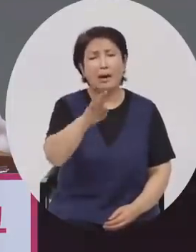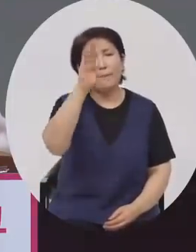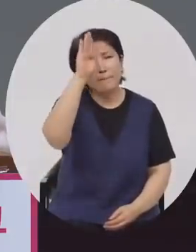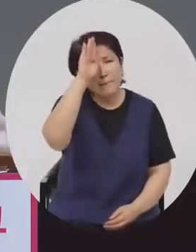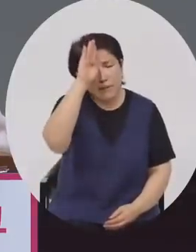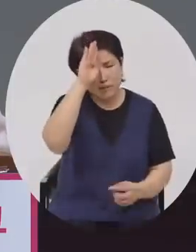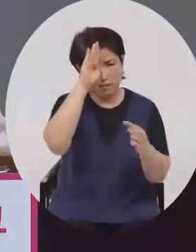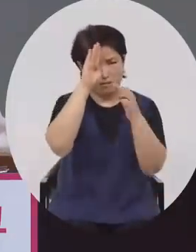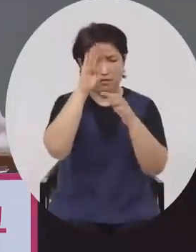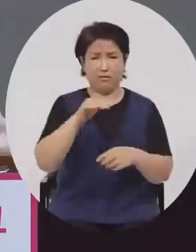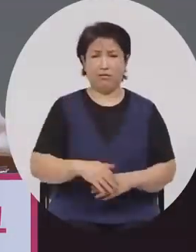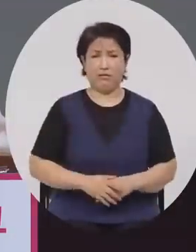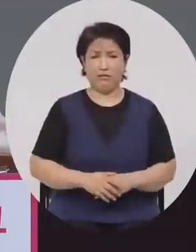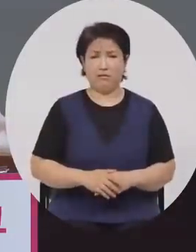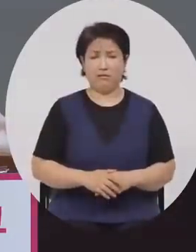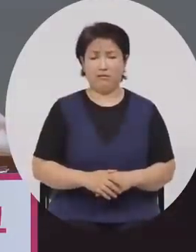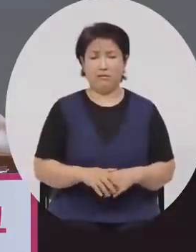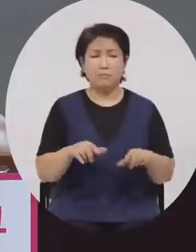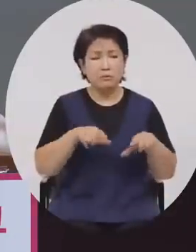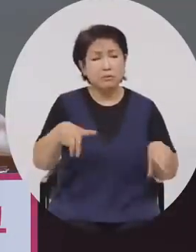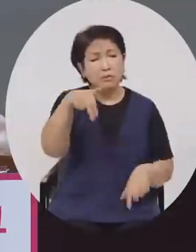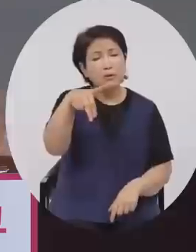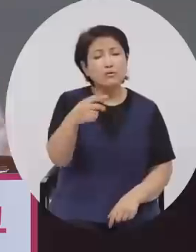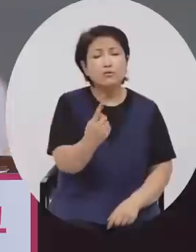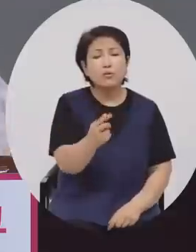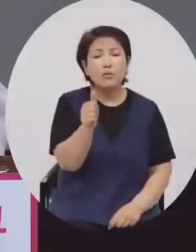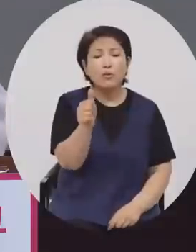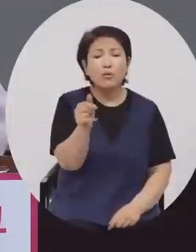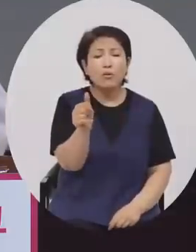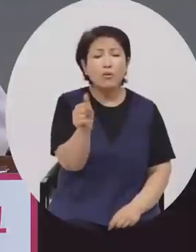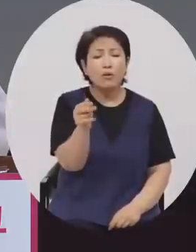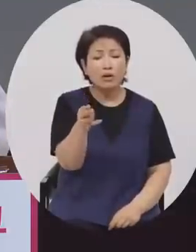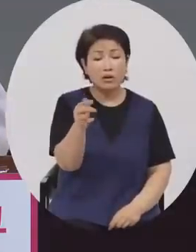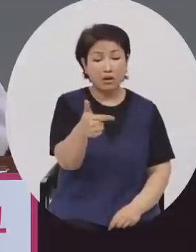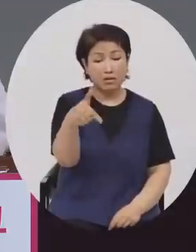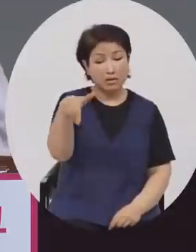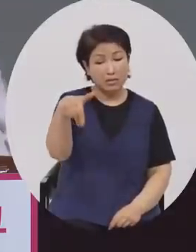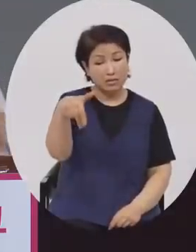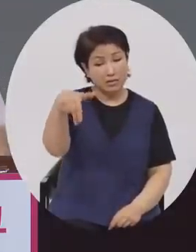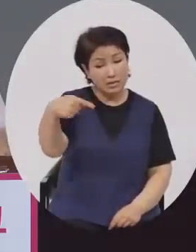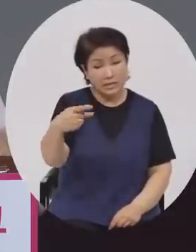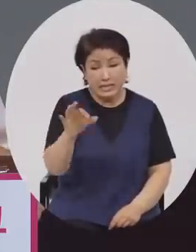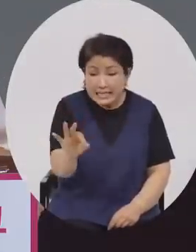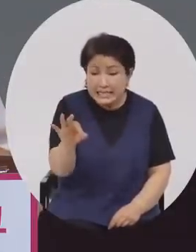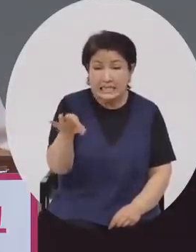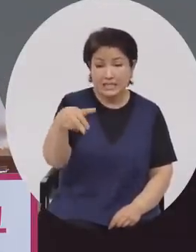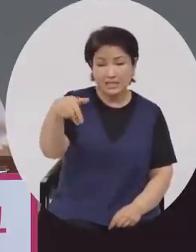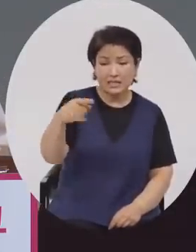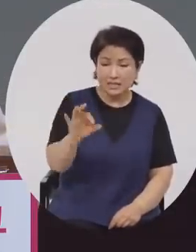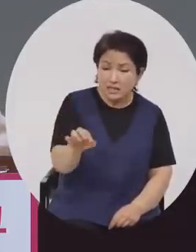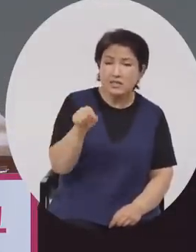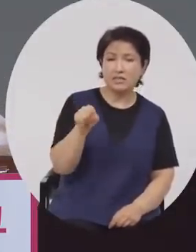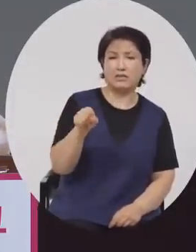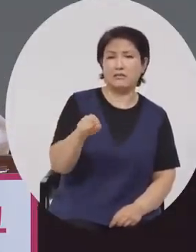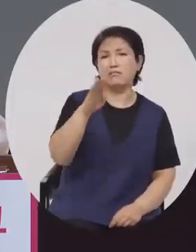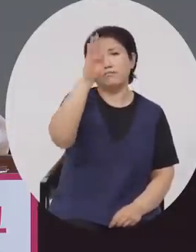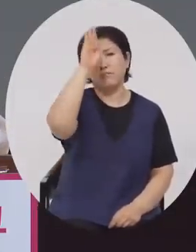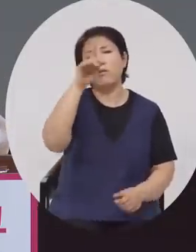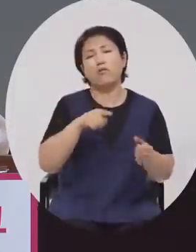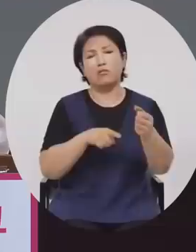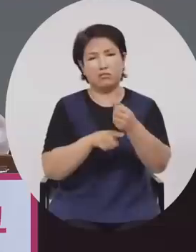조울증. 이게 다 병이에요. 안 그러면 조현병. 병자 안 붙어도 증자가 붙으면 다 뭐라고? 병이에요.